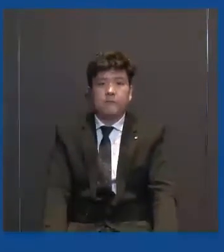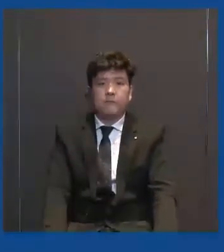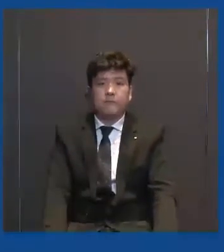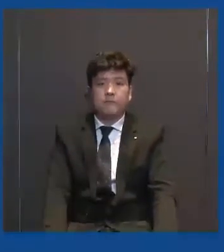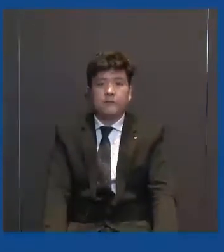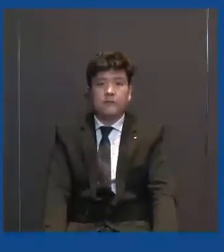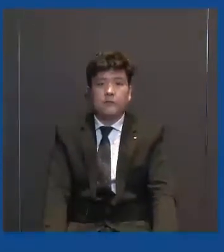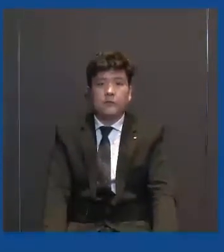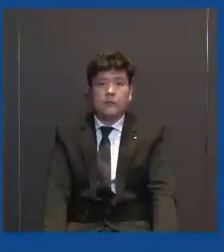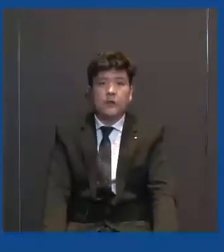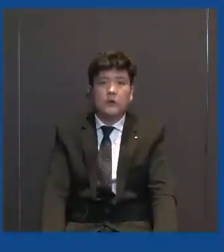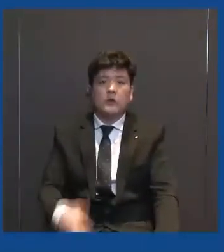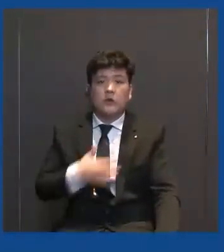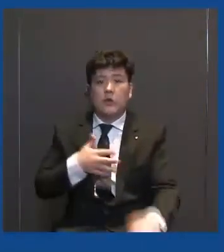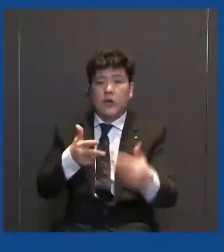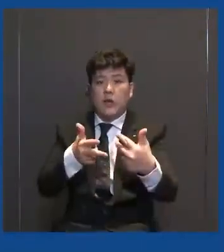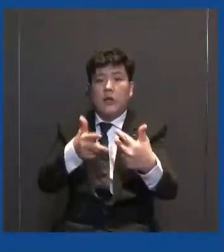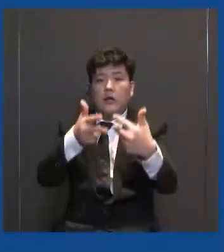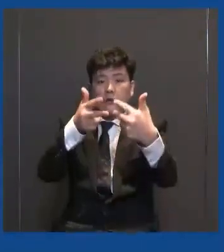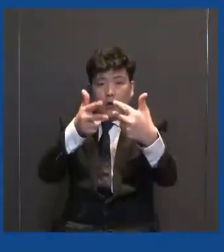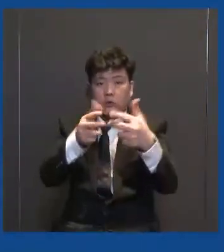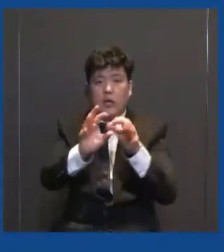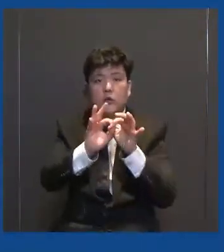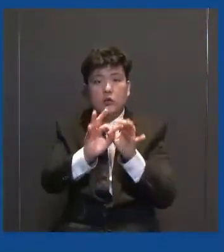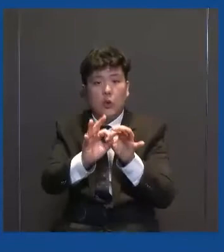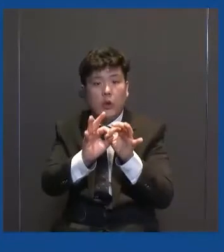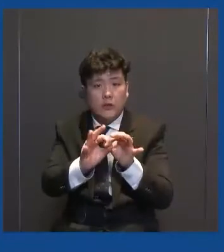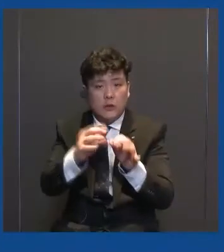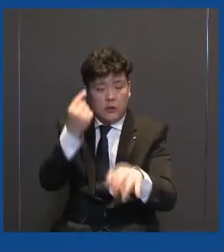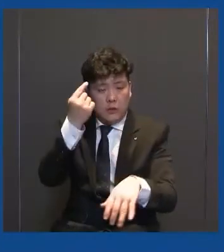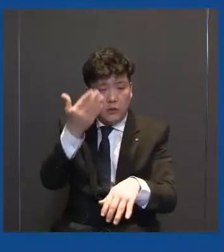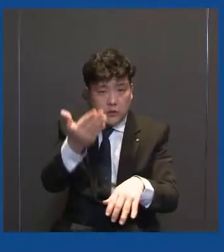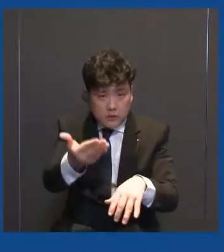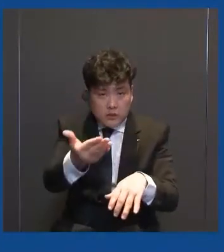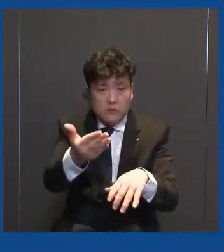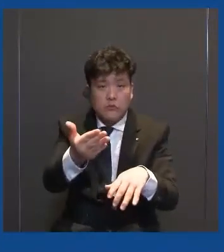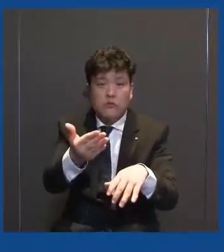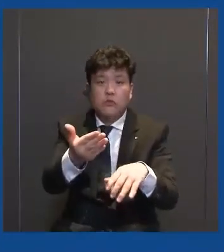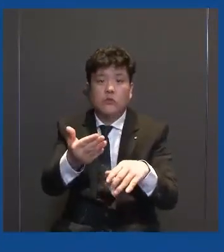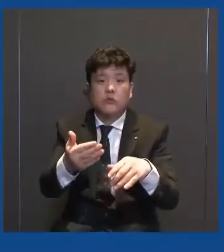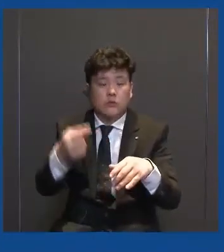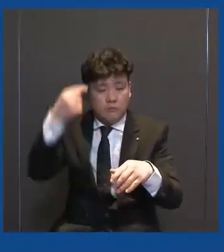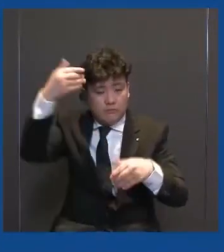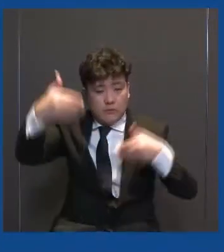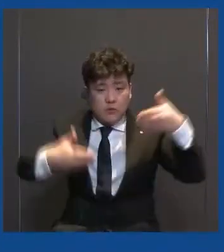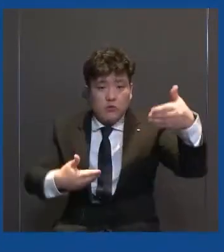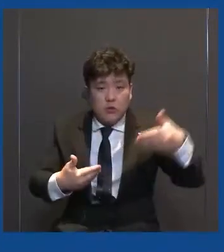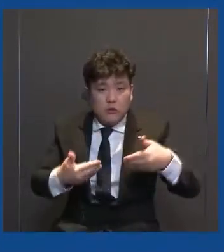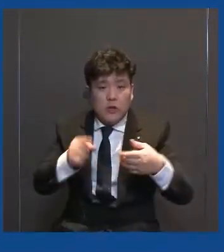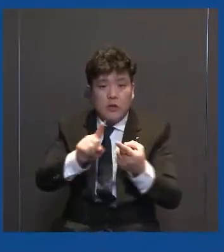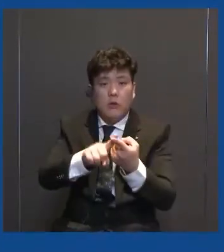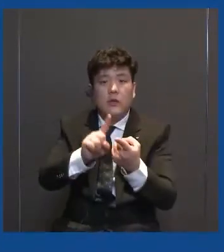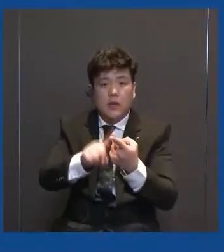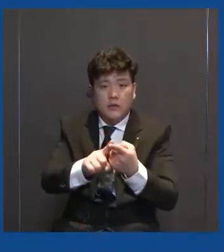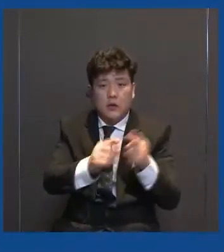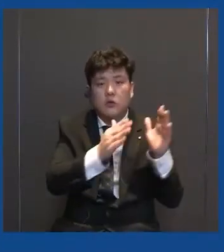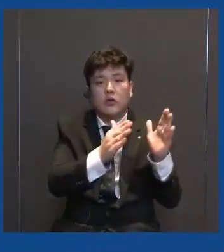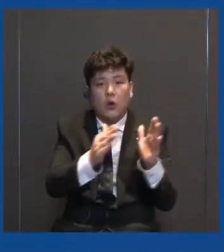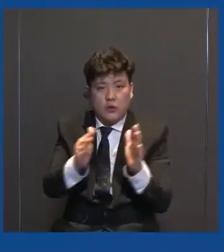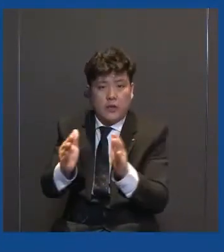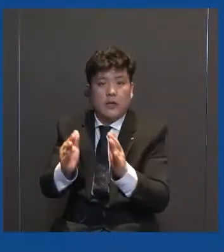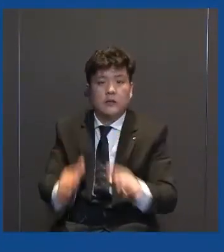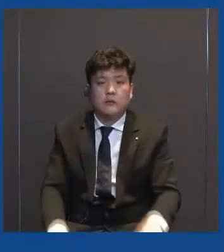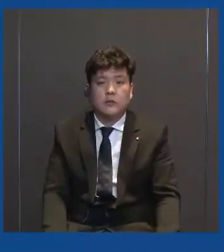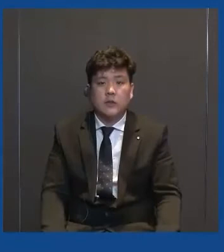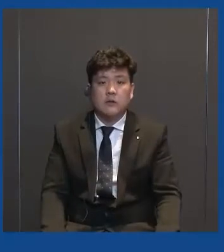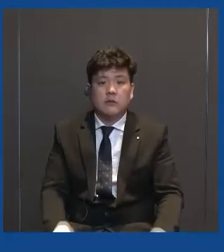저희가 줌을 통해 All right, thank you. So now we have also received a lot of questions and comments via Zoom, and I would like to